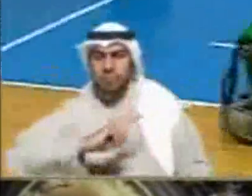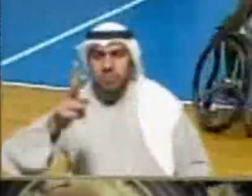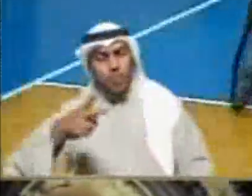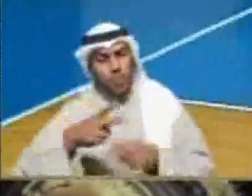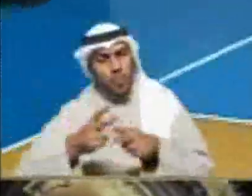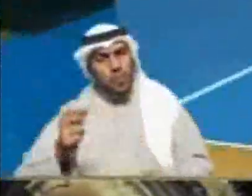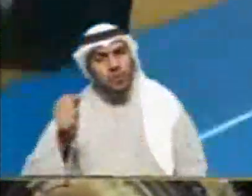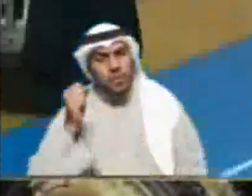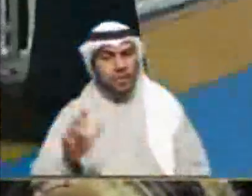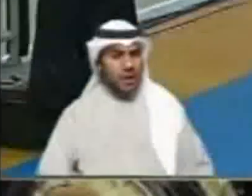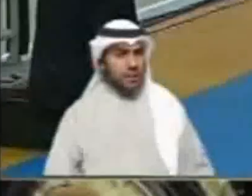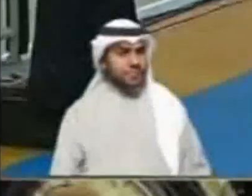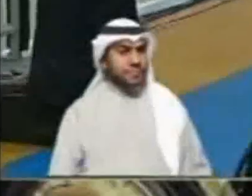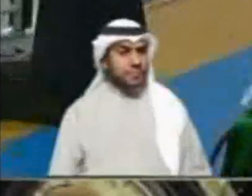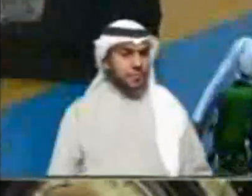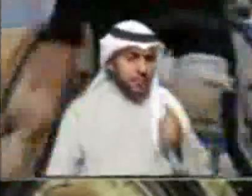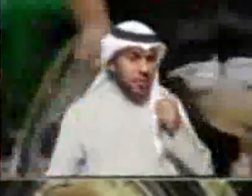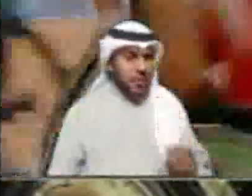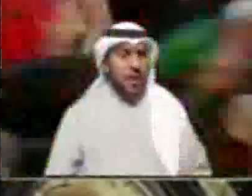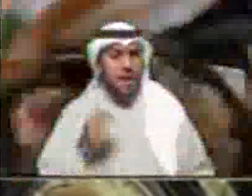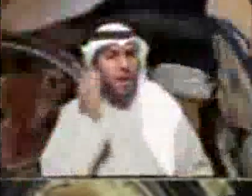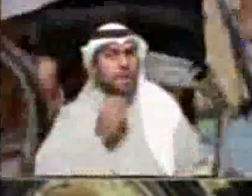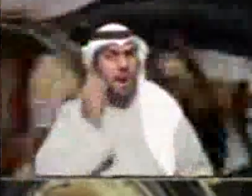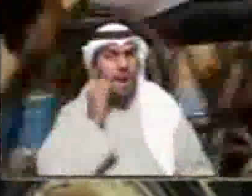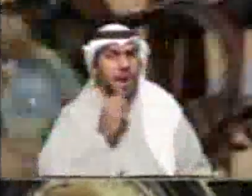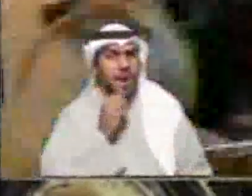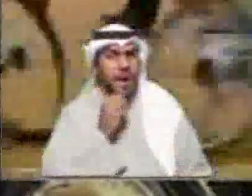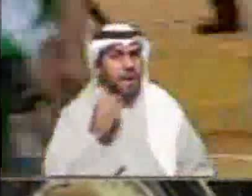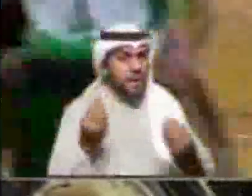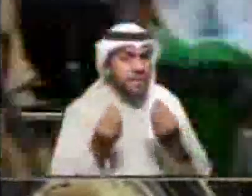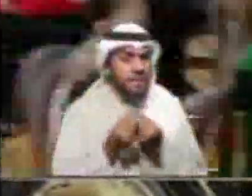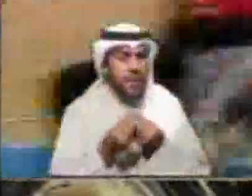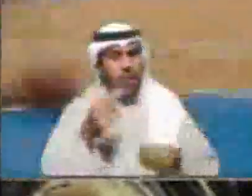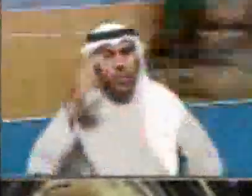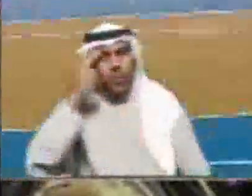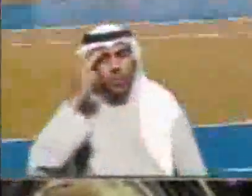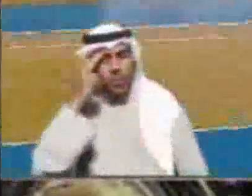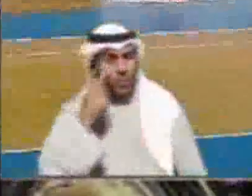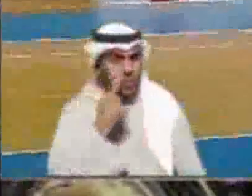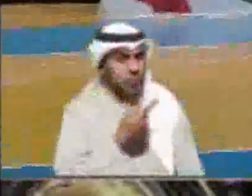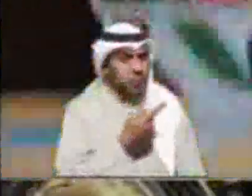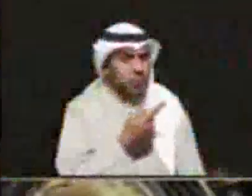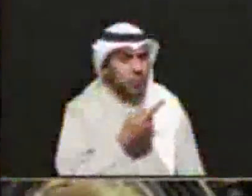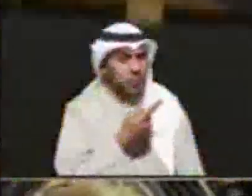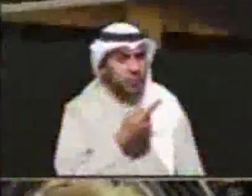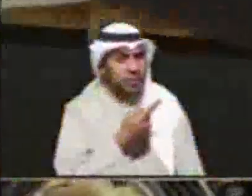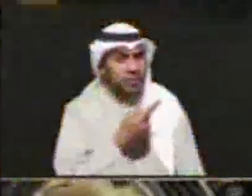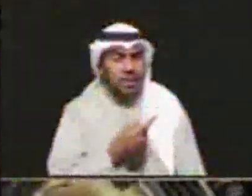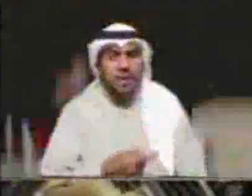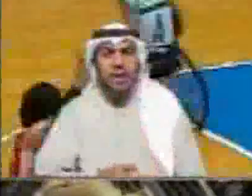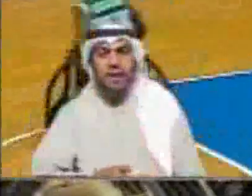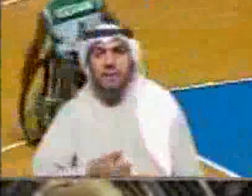المنافسة عامية في ظل مشاركة منتخب الإمارات العربية المتحدة والمنتخب السعودي الشقيق، فيما حالت